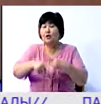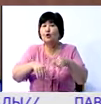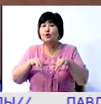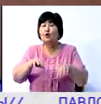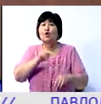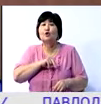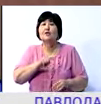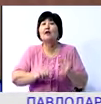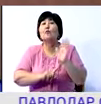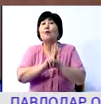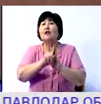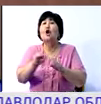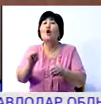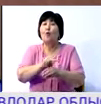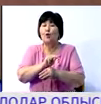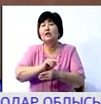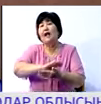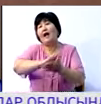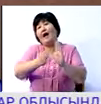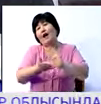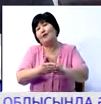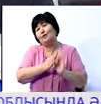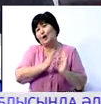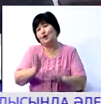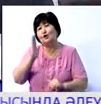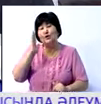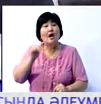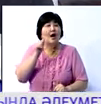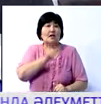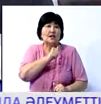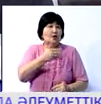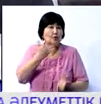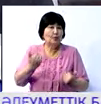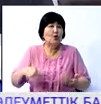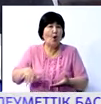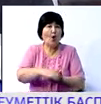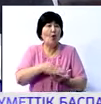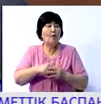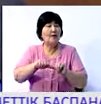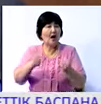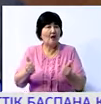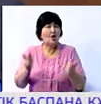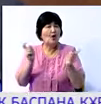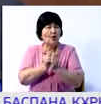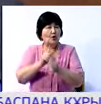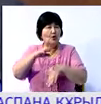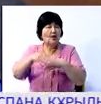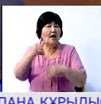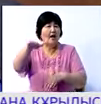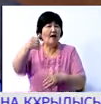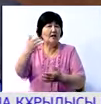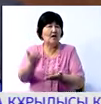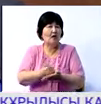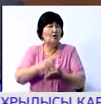жұмысының барысында бұл жөнделеді, қалыпқа жөнге түседі. Жасыратын жоқ, қазіргі қоғамда ажырасу, ұрыс керіс, қарызға ақша алу